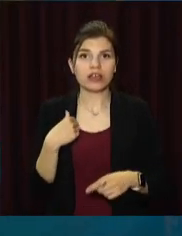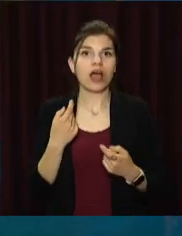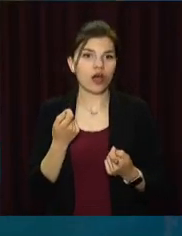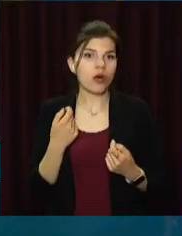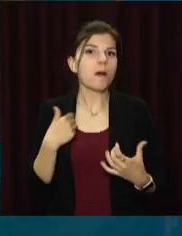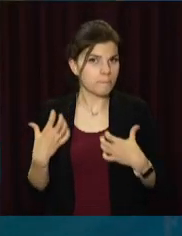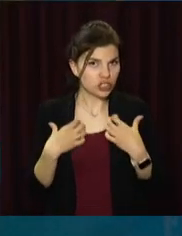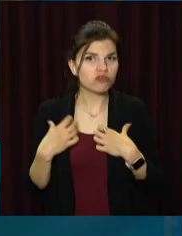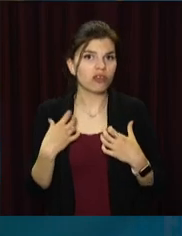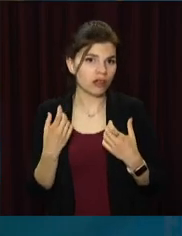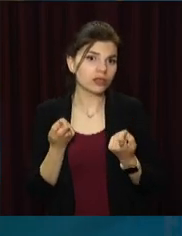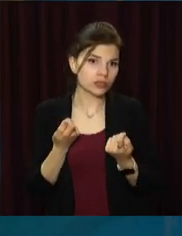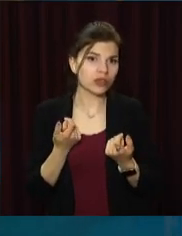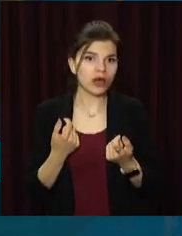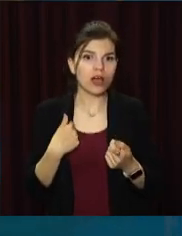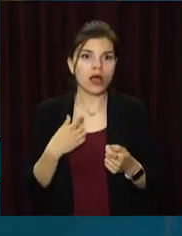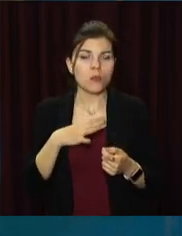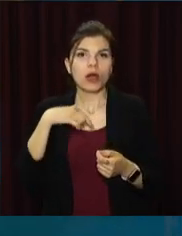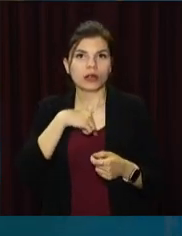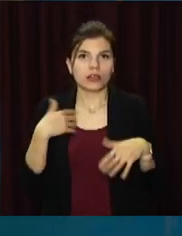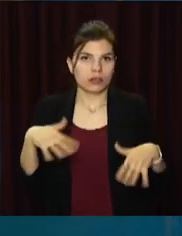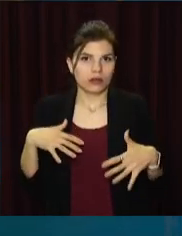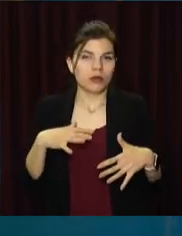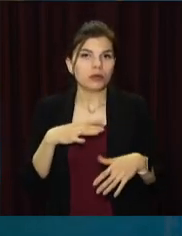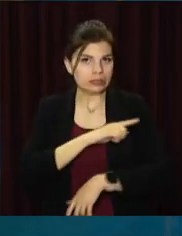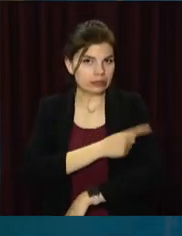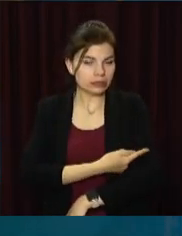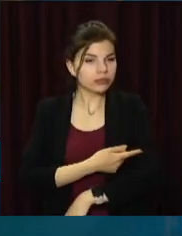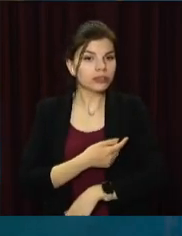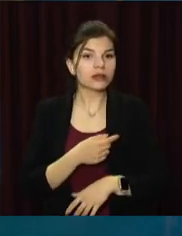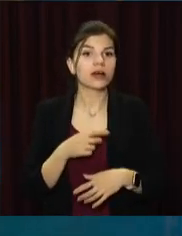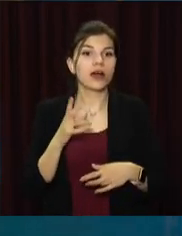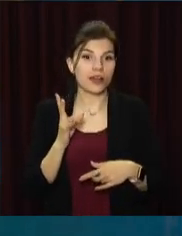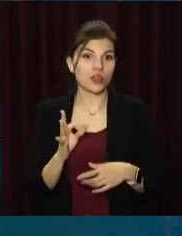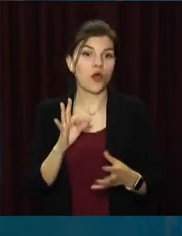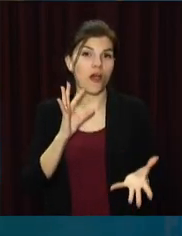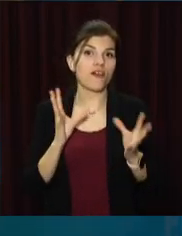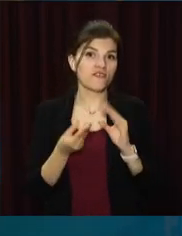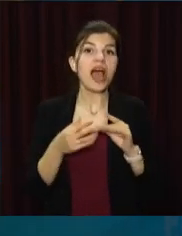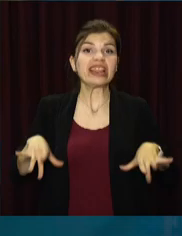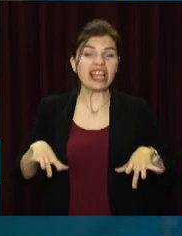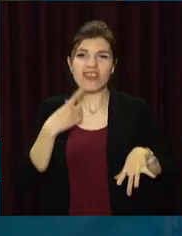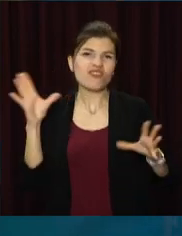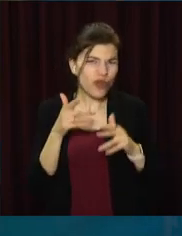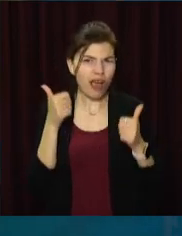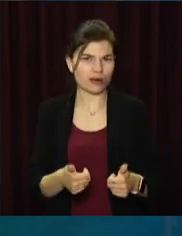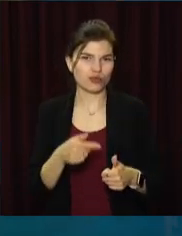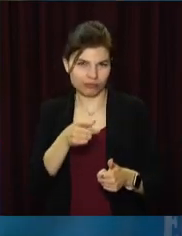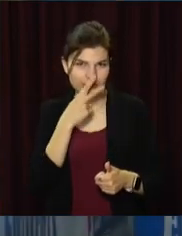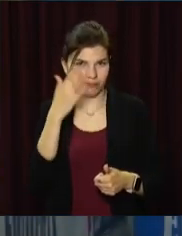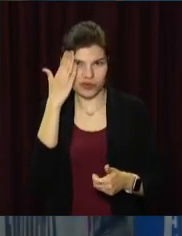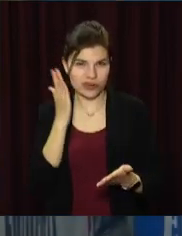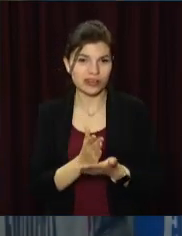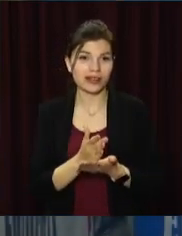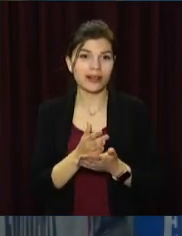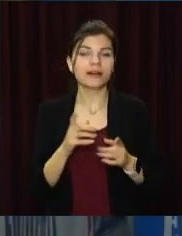за це виступлення. У мене такий дуже сильний був мандраж, але тренер сказав, що все буде добре. Звісно, підвів мене